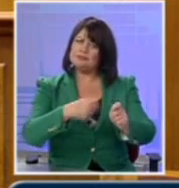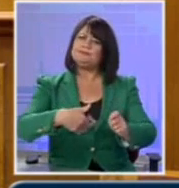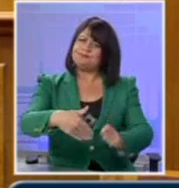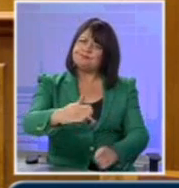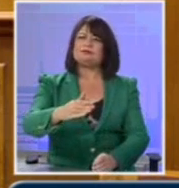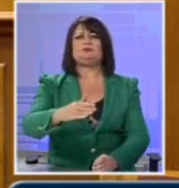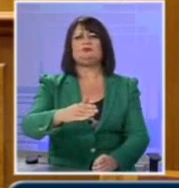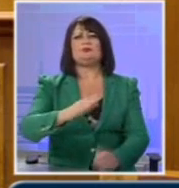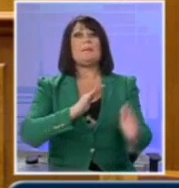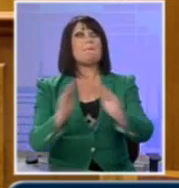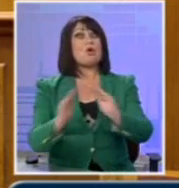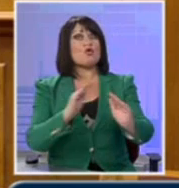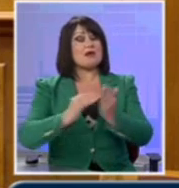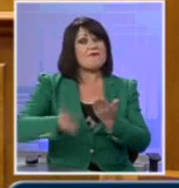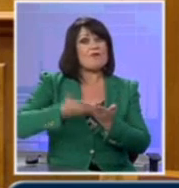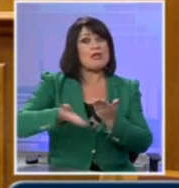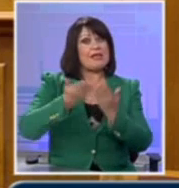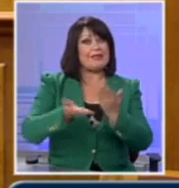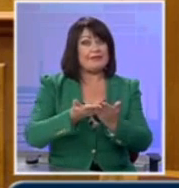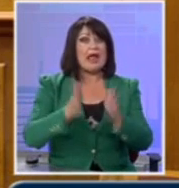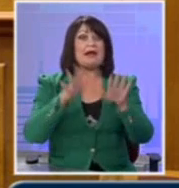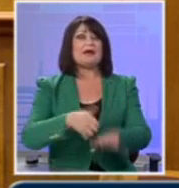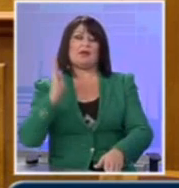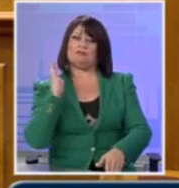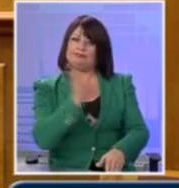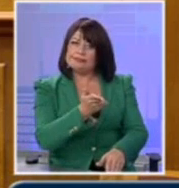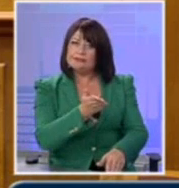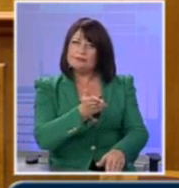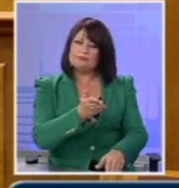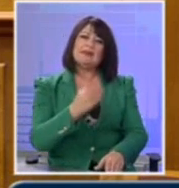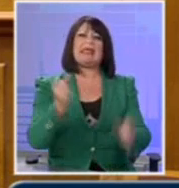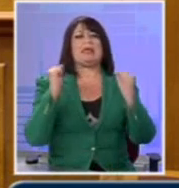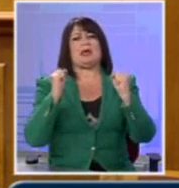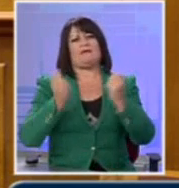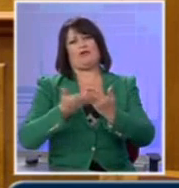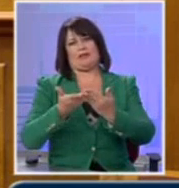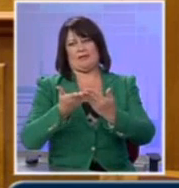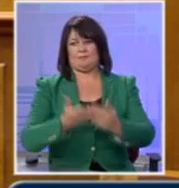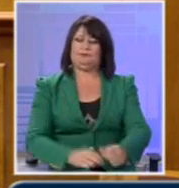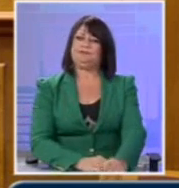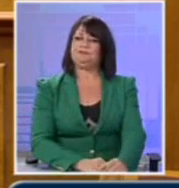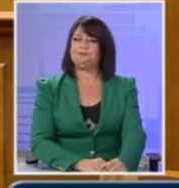της ενίσχυσης της πρόνοιας, της καταπολέμησης της ανεργίας και της υγείας.